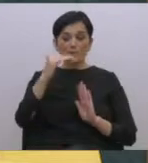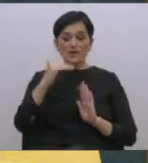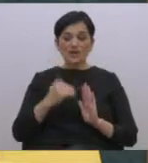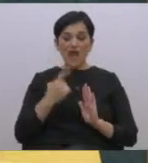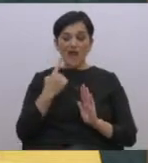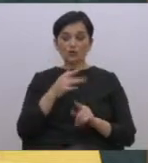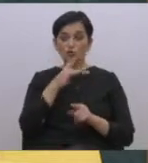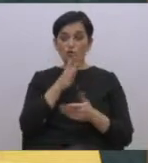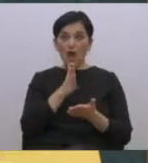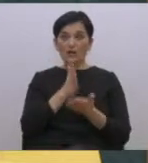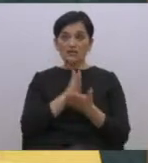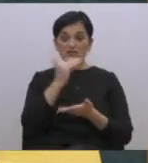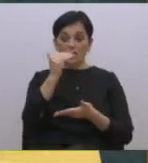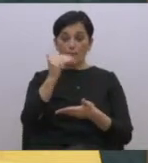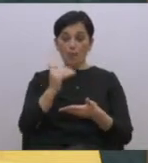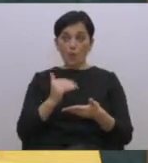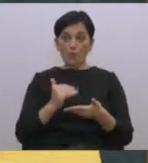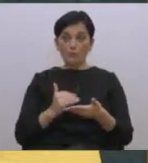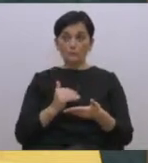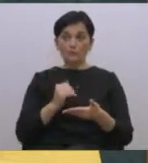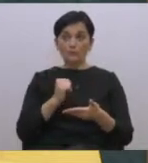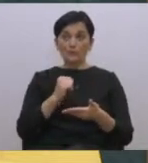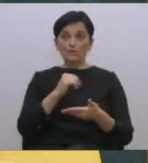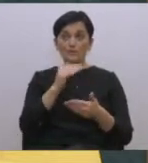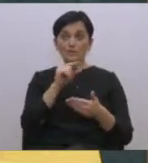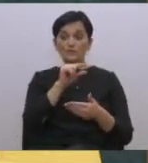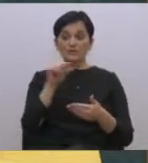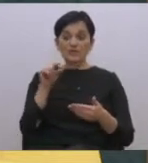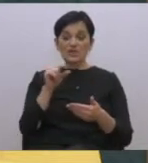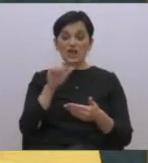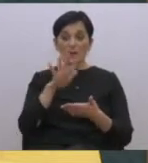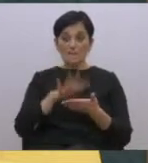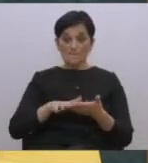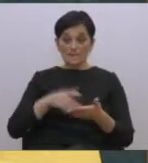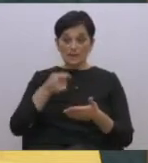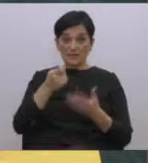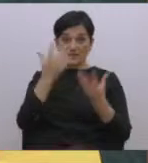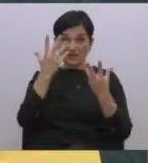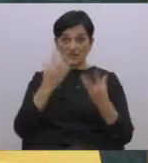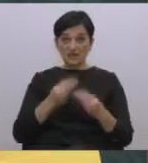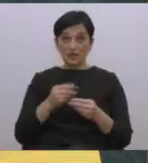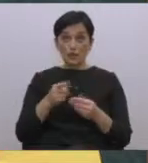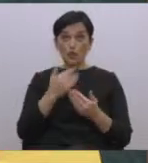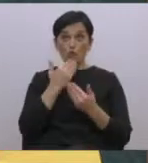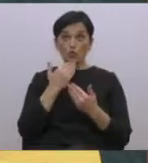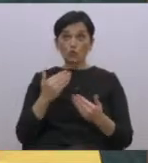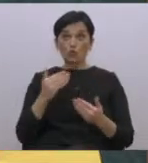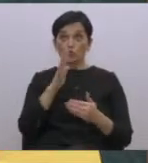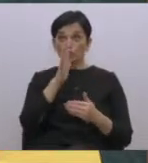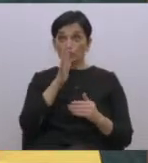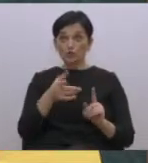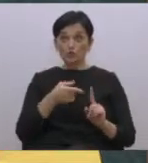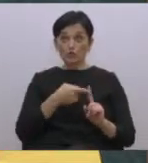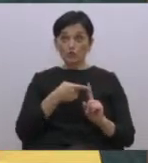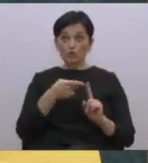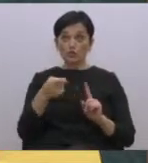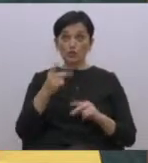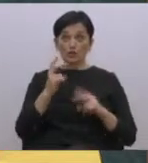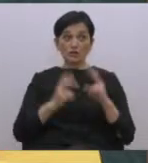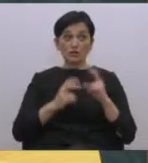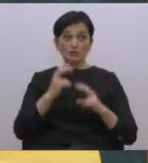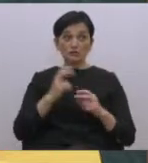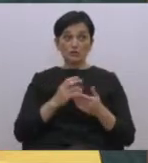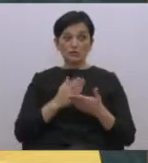se bobi șemhevaș. Acum puncte gâhlau, mimartuiz, dristuiz, ta amtaritam de ucanaskneli, hutitlis ganmaulubași, sacarmo,